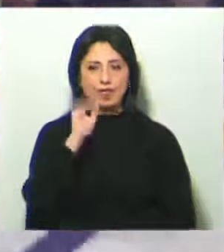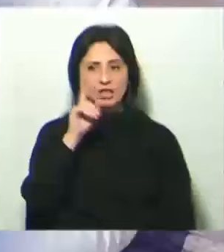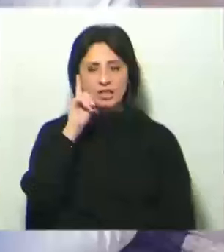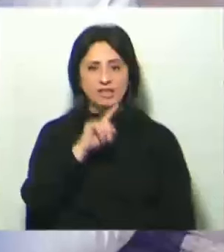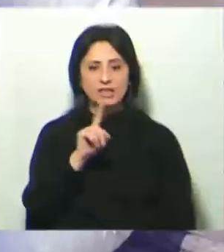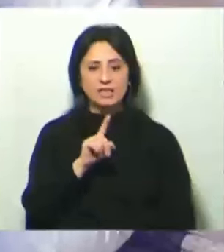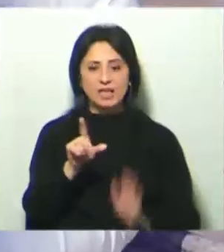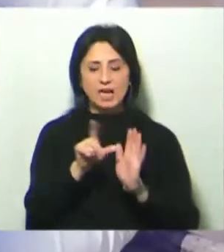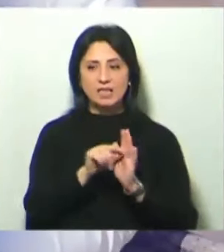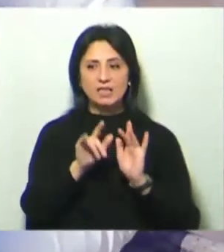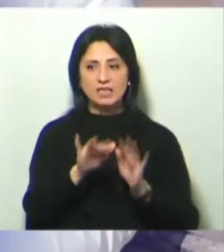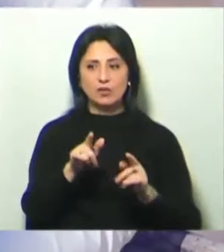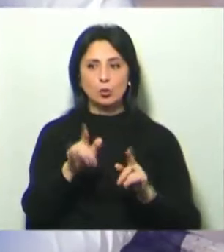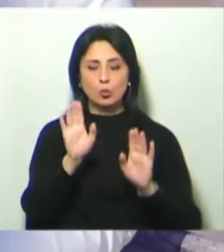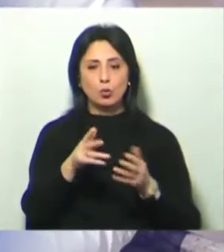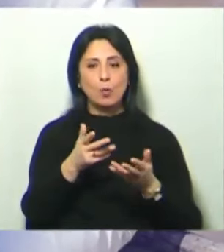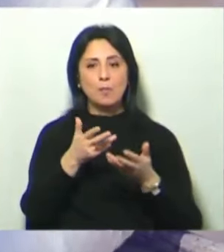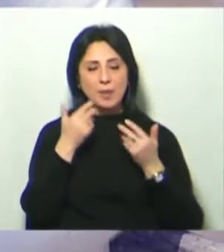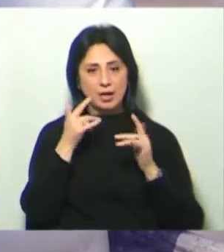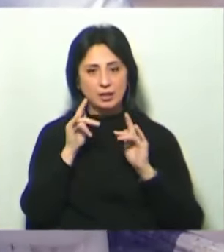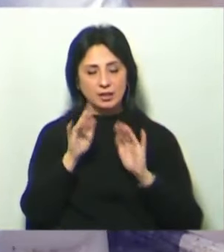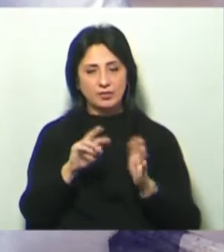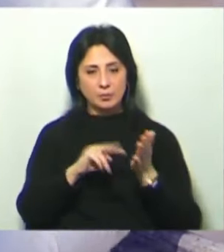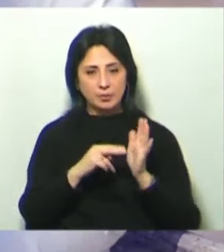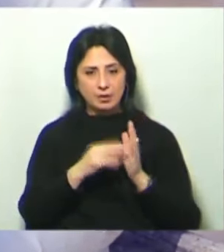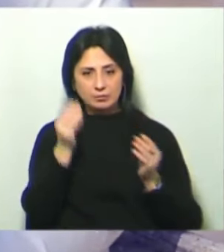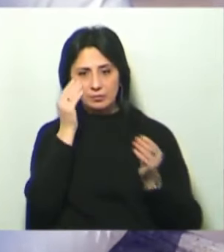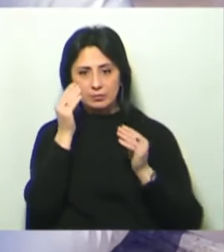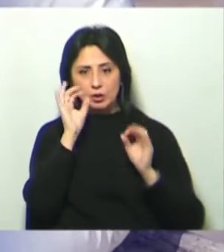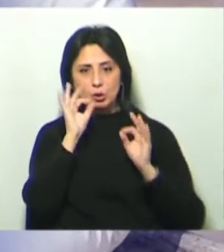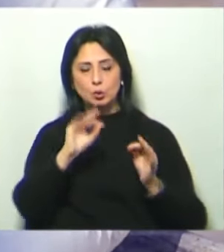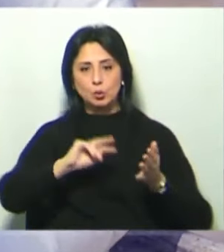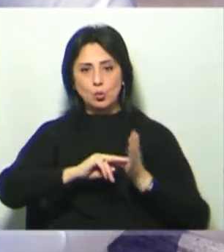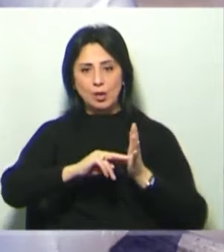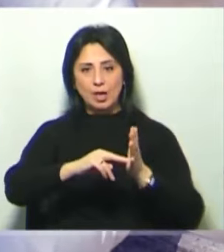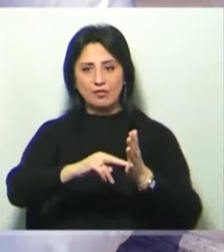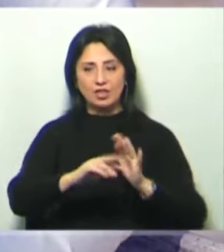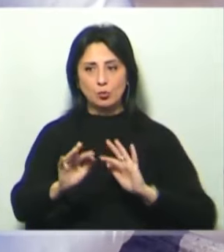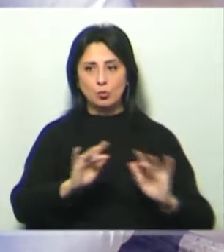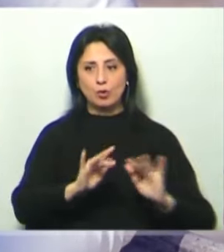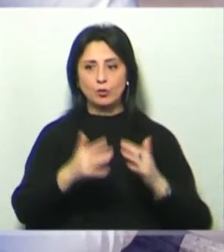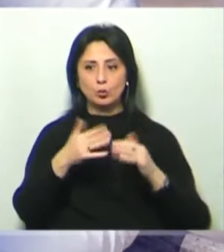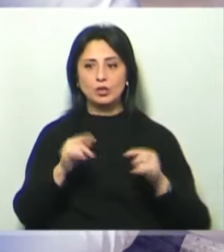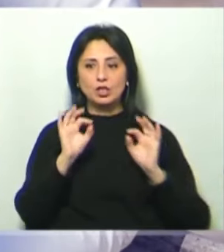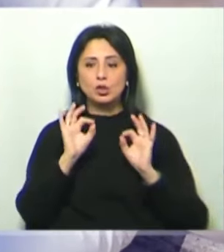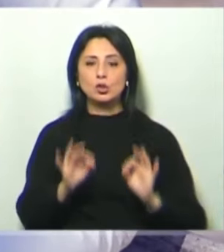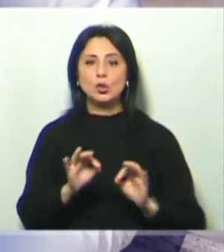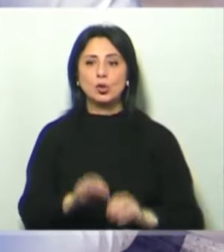იცი რასთან გაქვს საქმე, იქ უფრო მარტივია, სტრატეგია სწორად გეგმავ და მოქმედებ უკვე